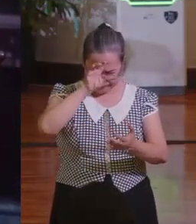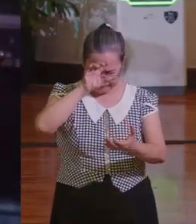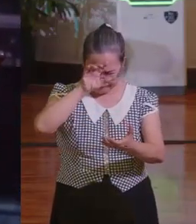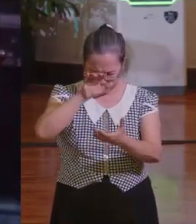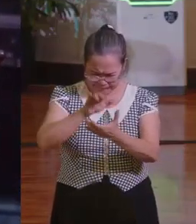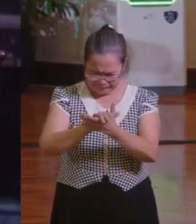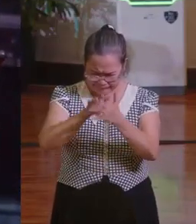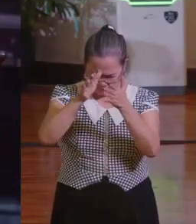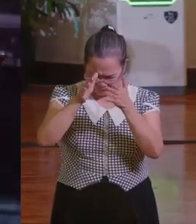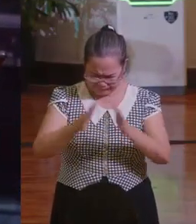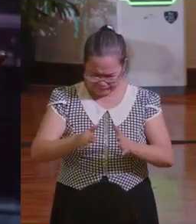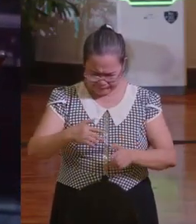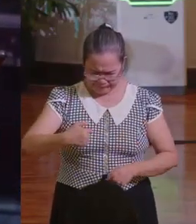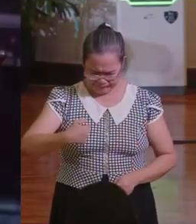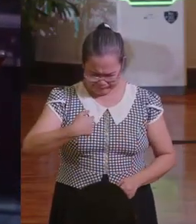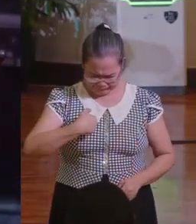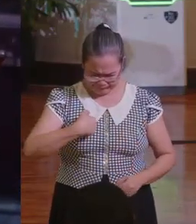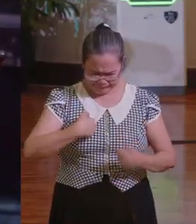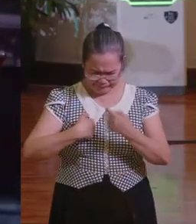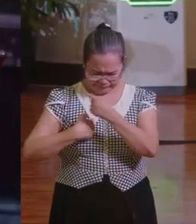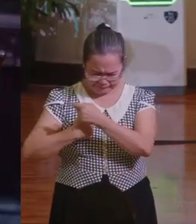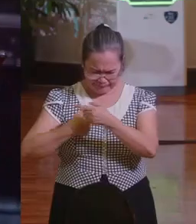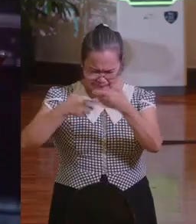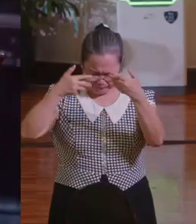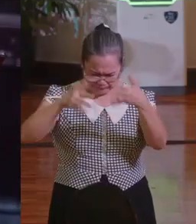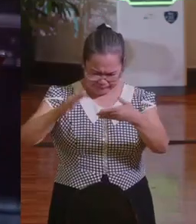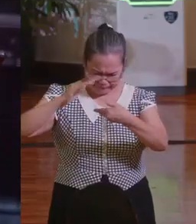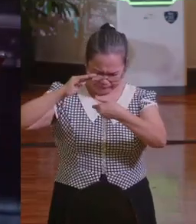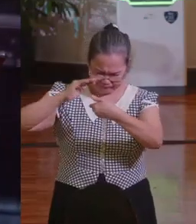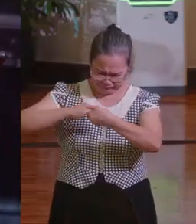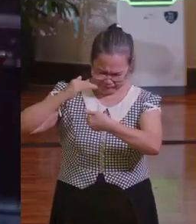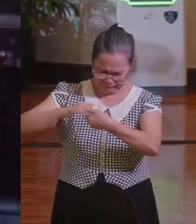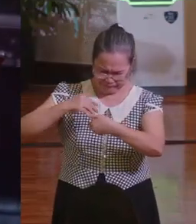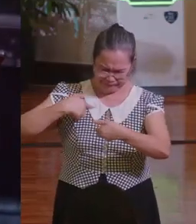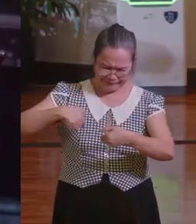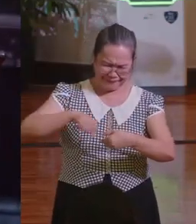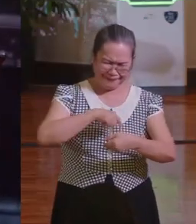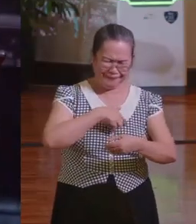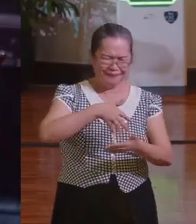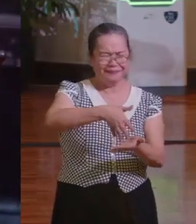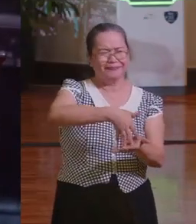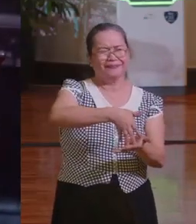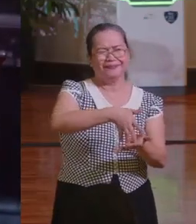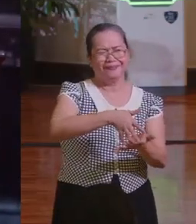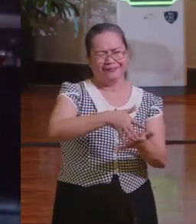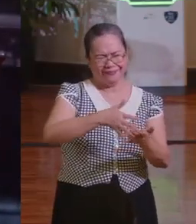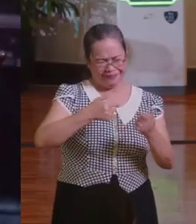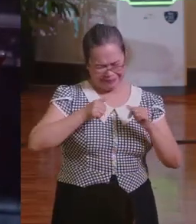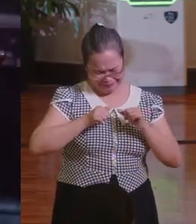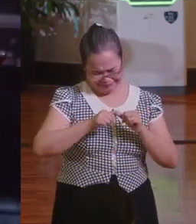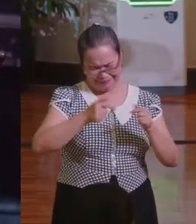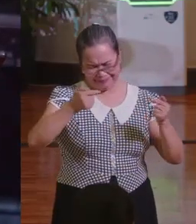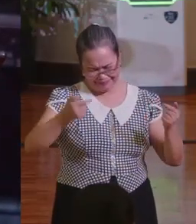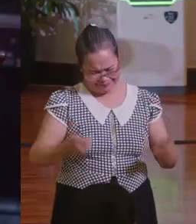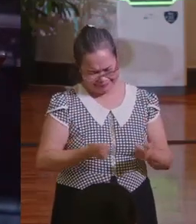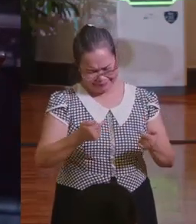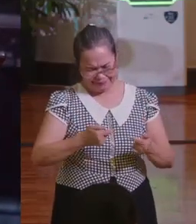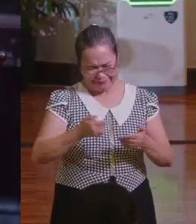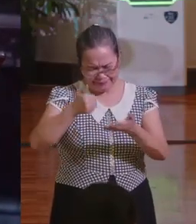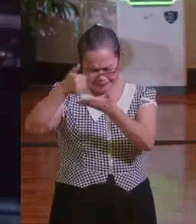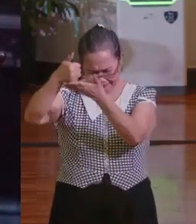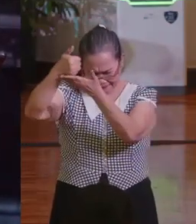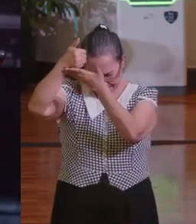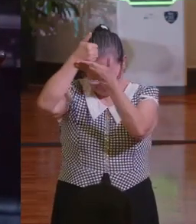mananampalataya, O Diyos. Kami nga ay inyo nang pinatawad, ngunit kami ay marupok at mahina pa rin. Tulungan niyo po kami sa